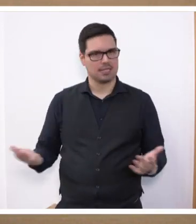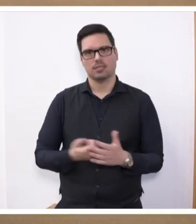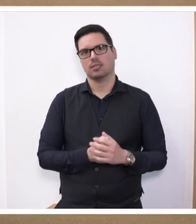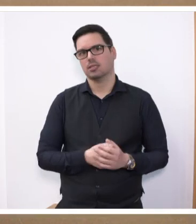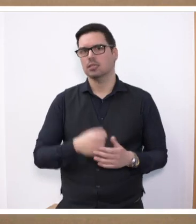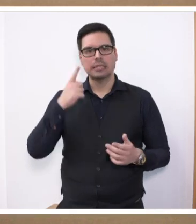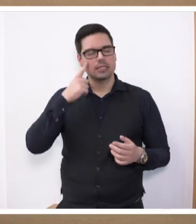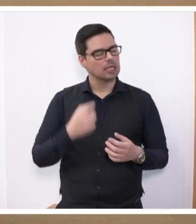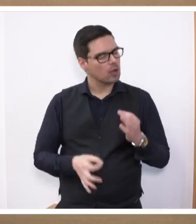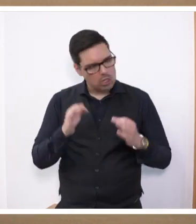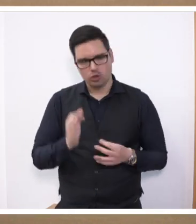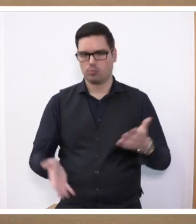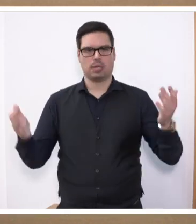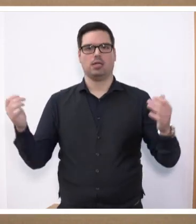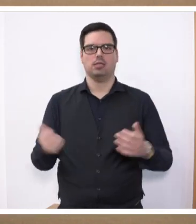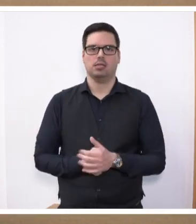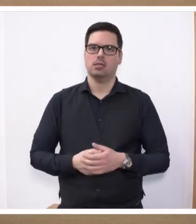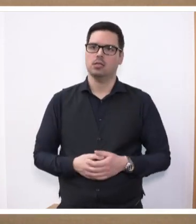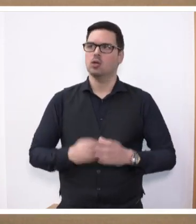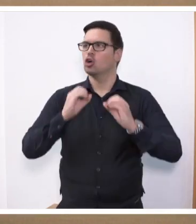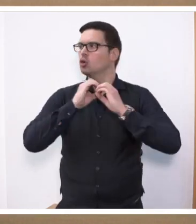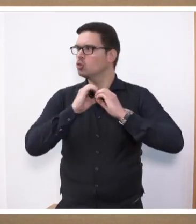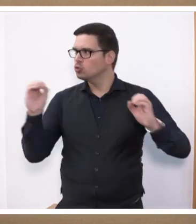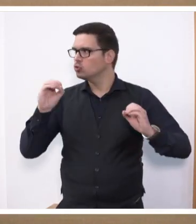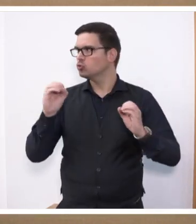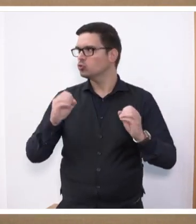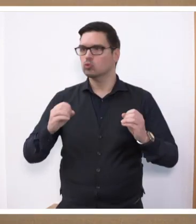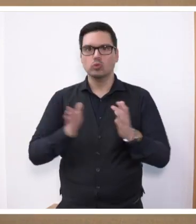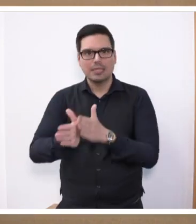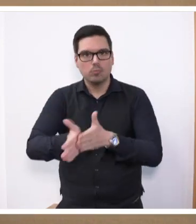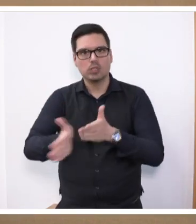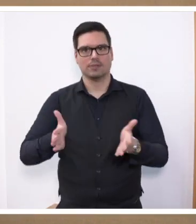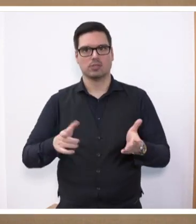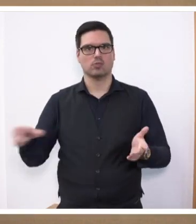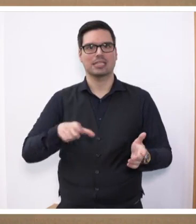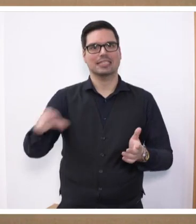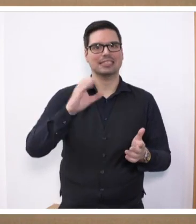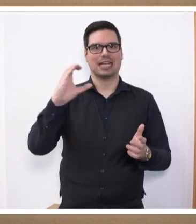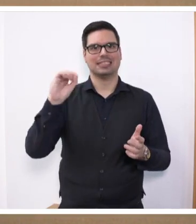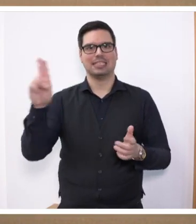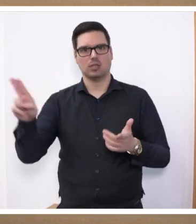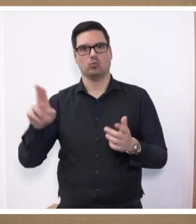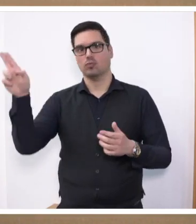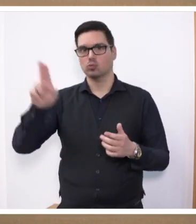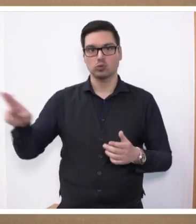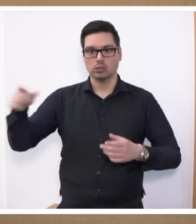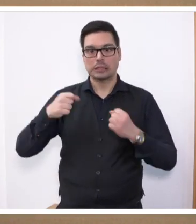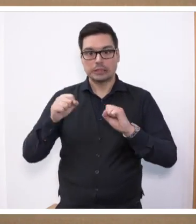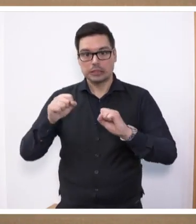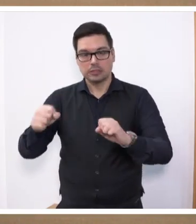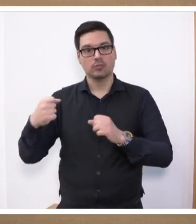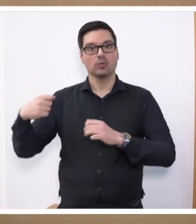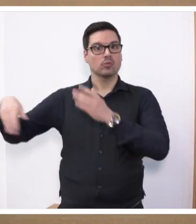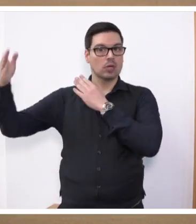ein Trauerspiel. 0 erkennbare Initiative von der Saar-CDU innerhalb der Union, sich für die historische Entschuldung